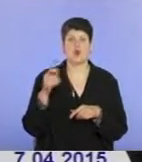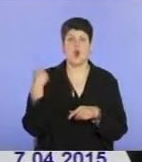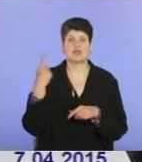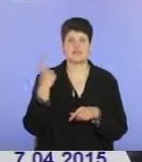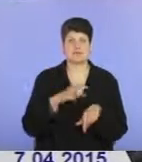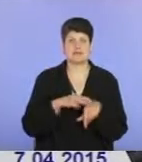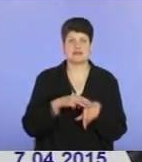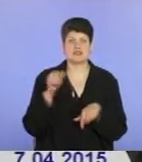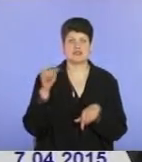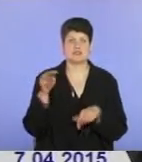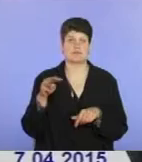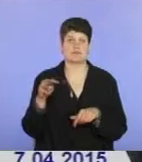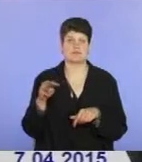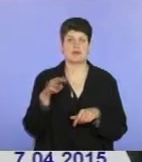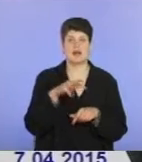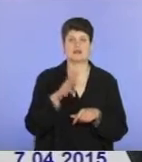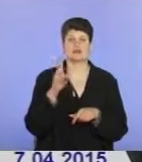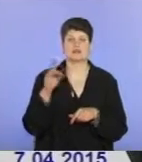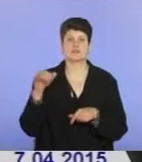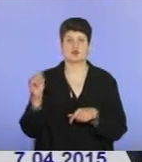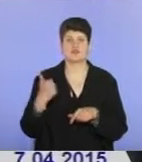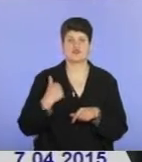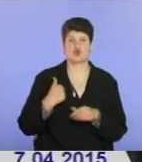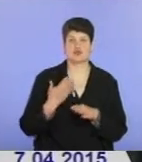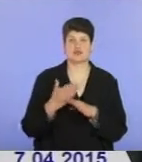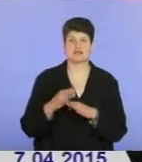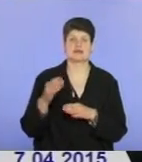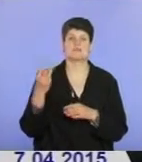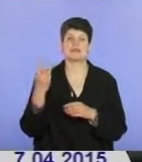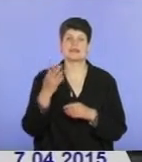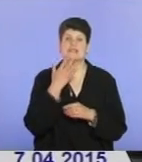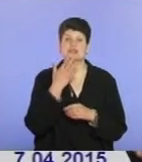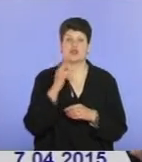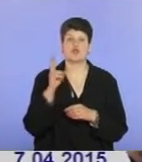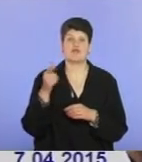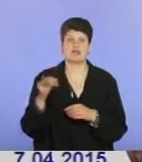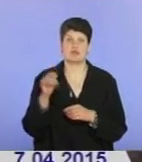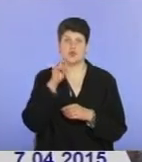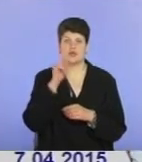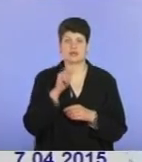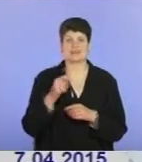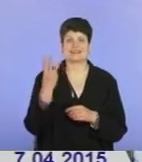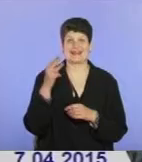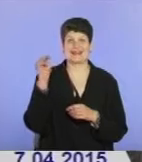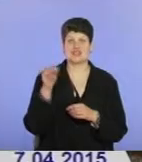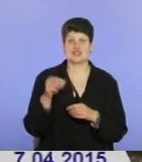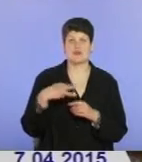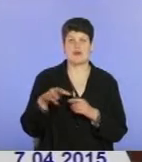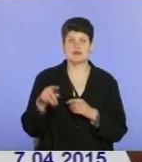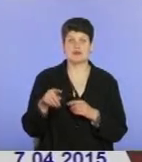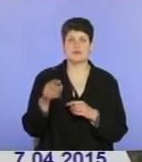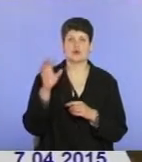дистанція 1000м Михайло Климко військова частина 3002 Національної гвардії України у Франції 3000 метрів